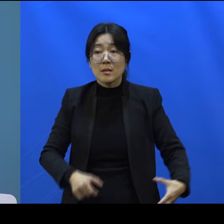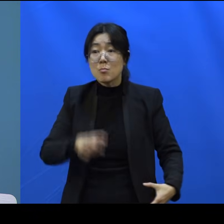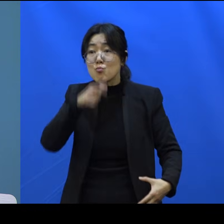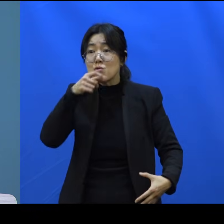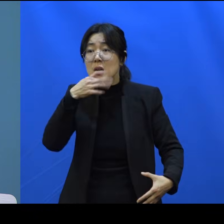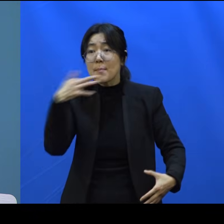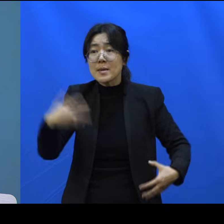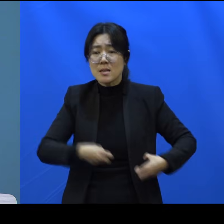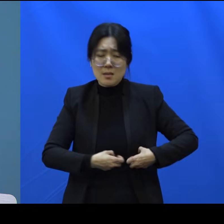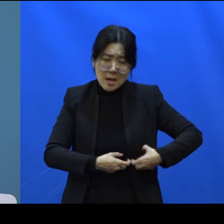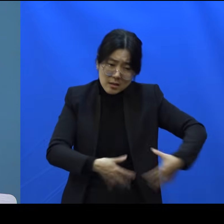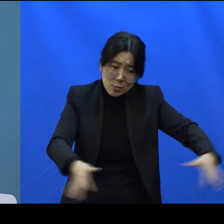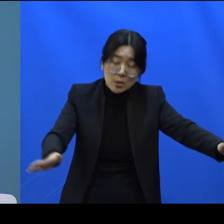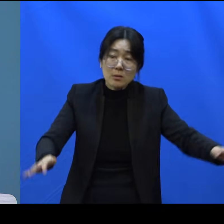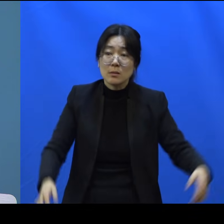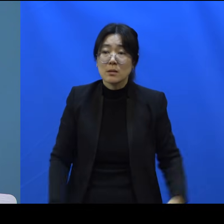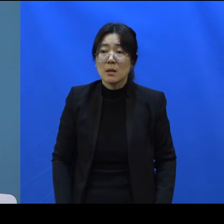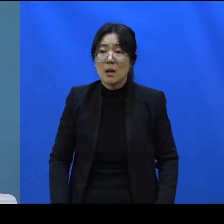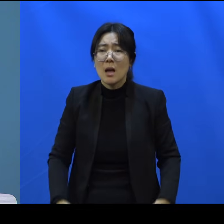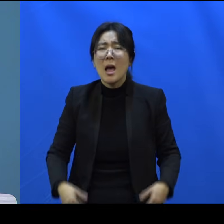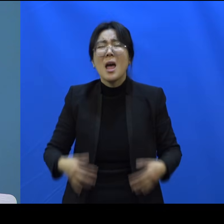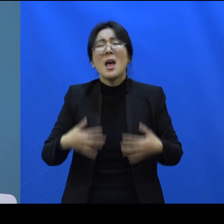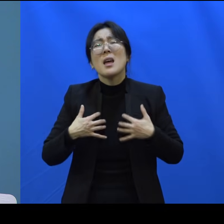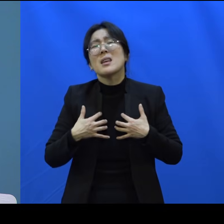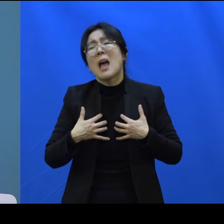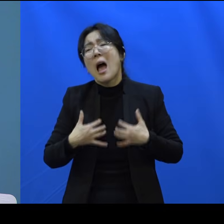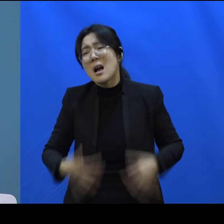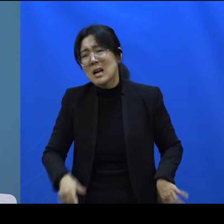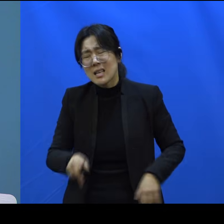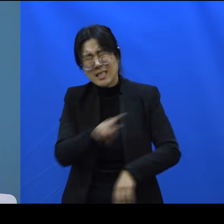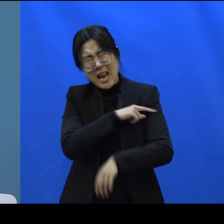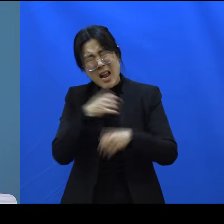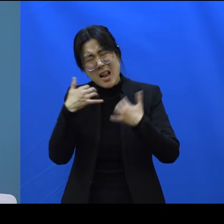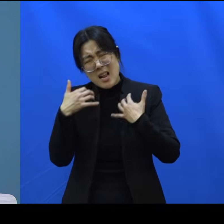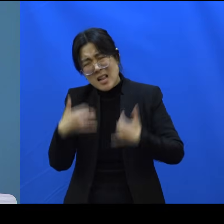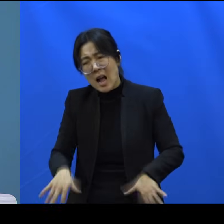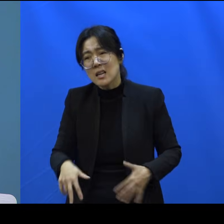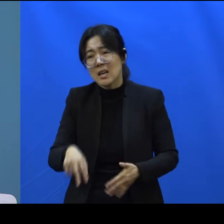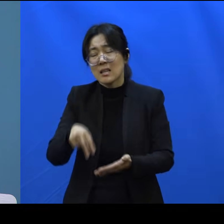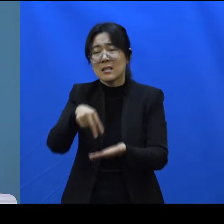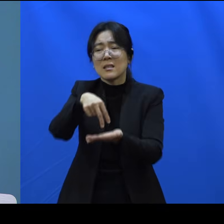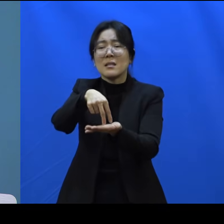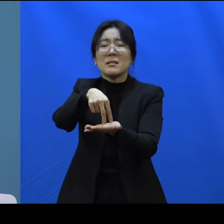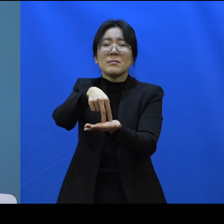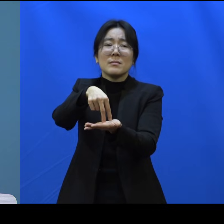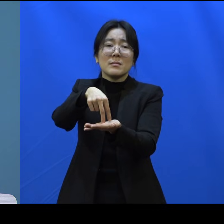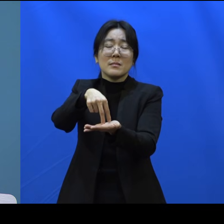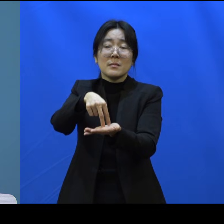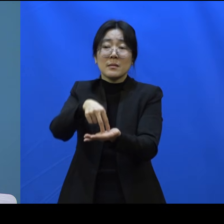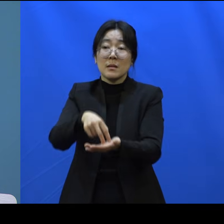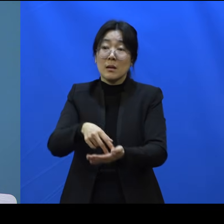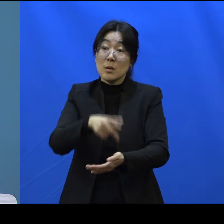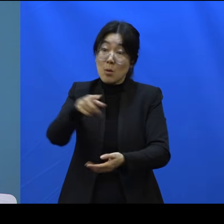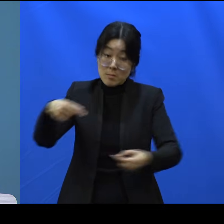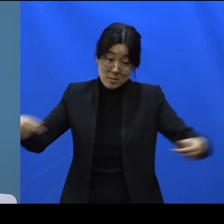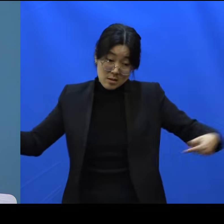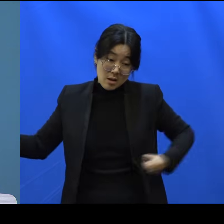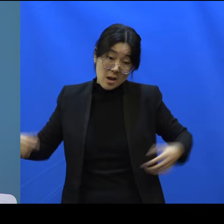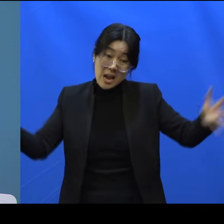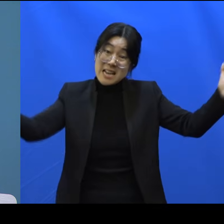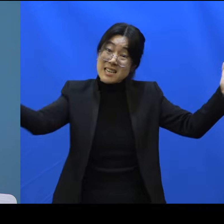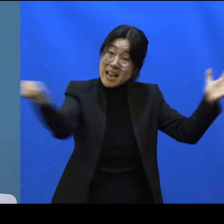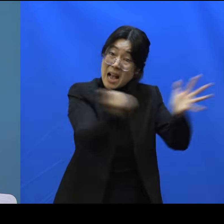약함의 상징이에요. 어마어마하게 약하게 하신 거죠. 바울의 가시와 비교가 안 되는 거예요. 예수님은